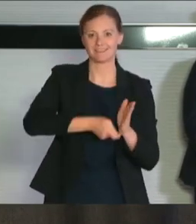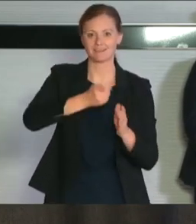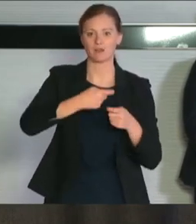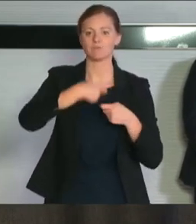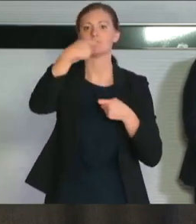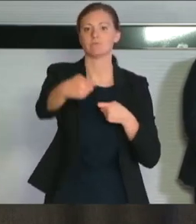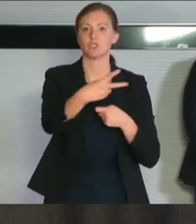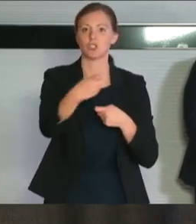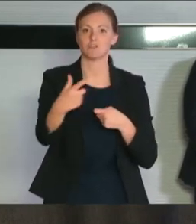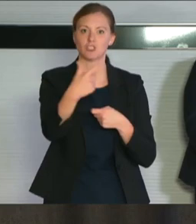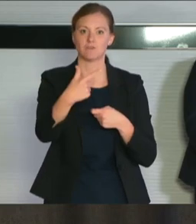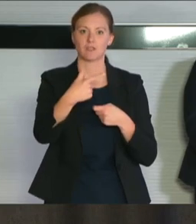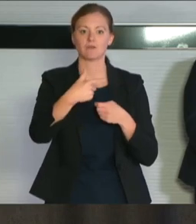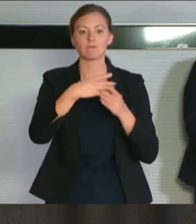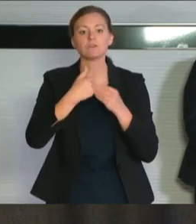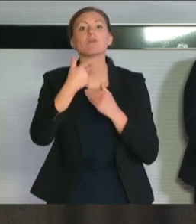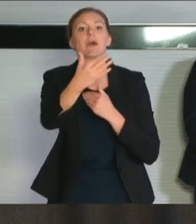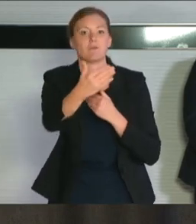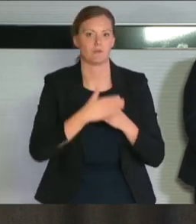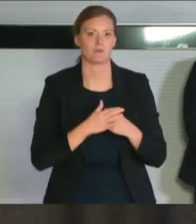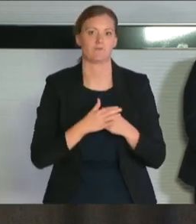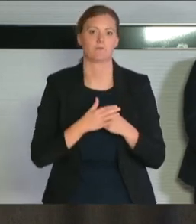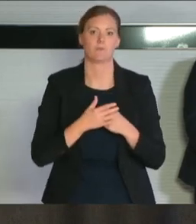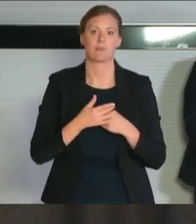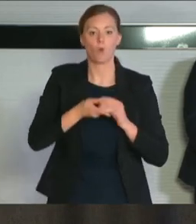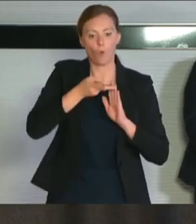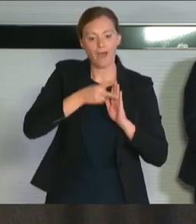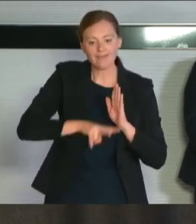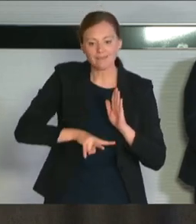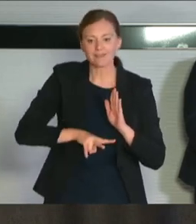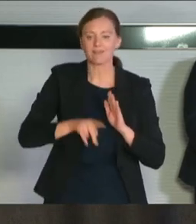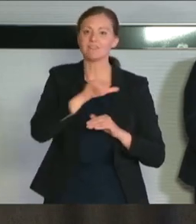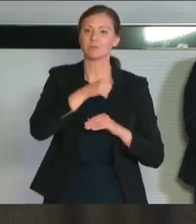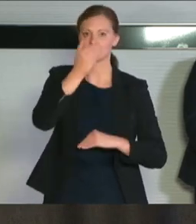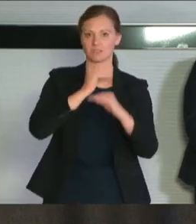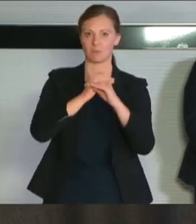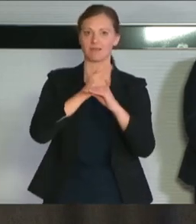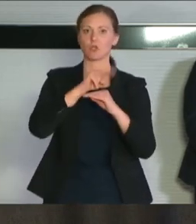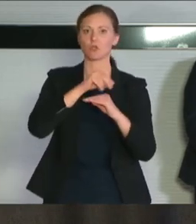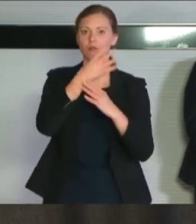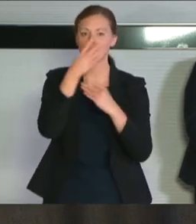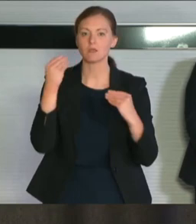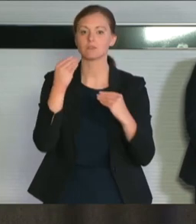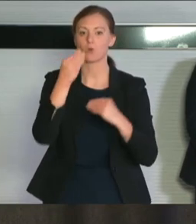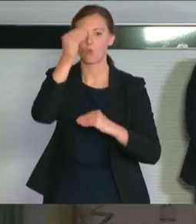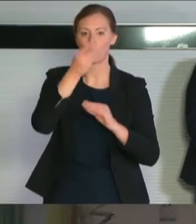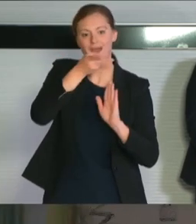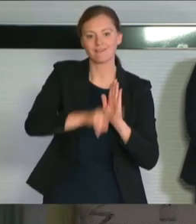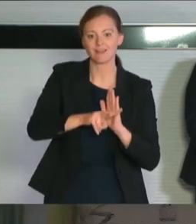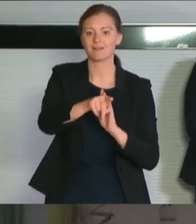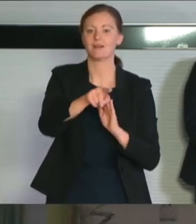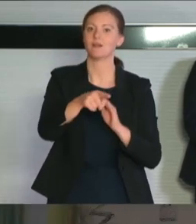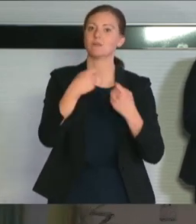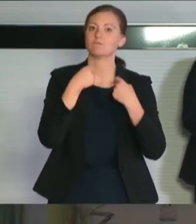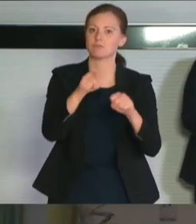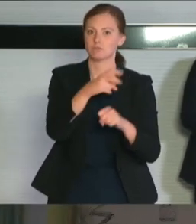Og de endringene som ligger hos oss, sammenlignet med det som lå fra 12. mars, de trer i kraft 27. mars. Men hvis jeg får lov å